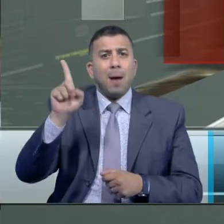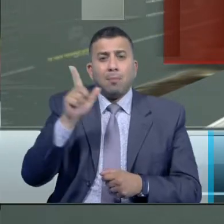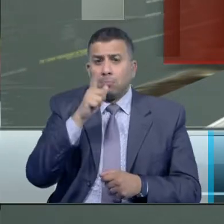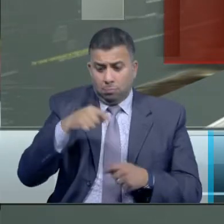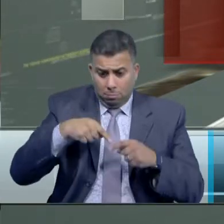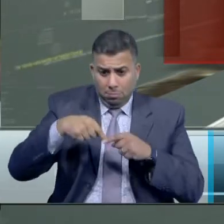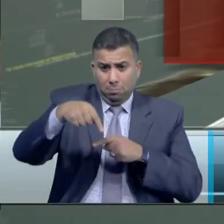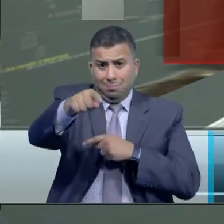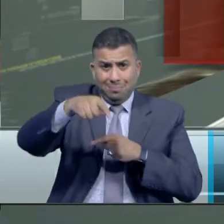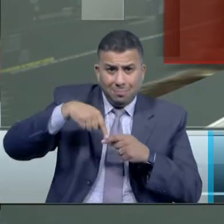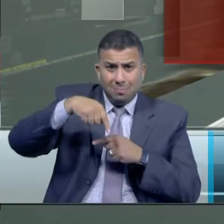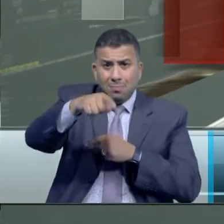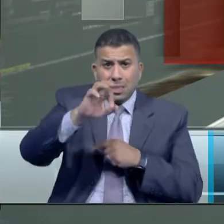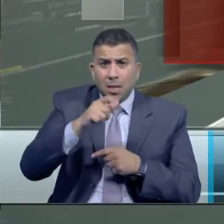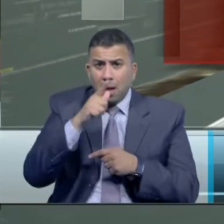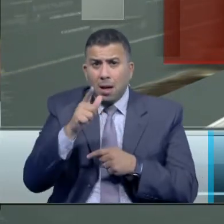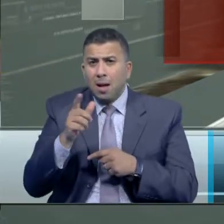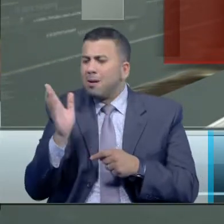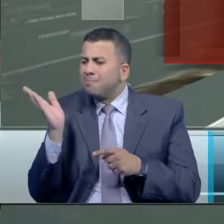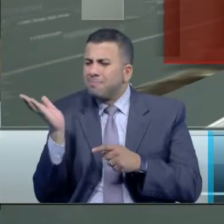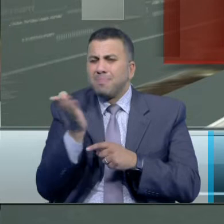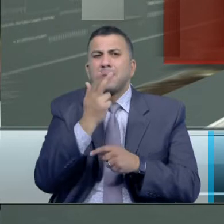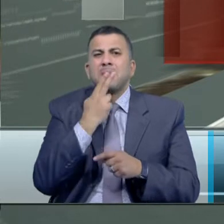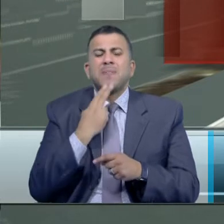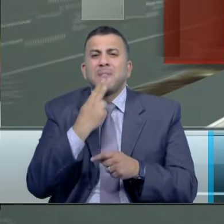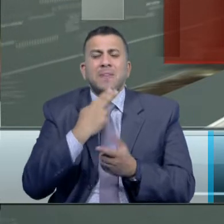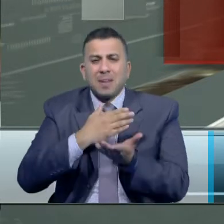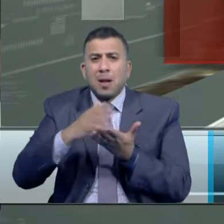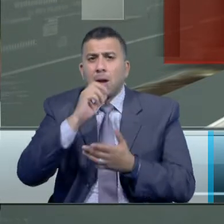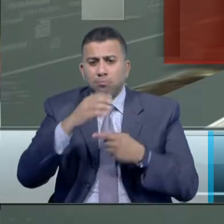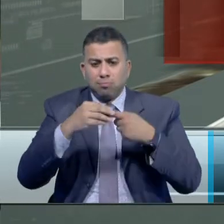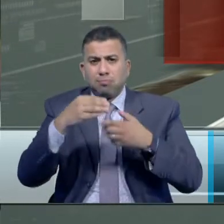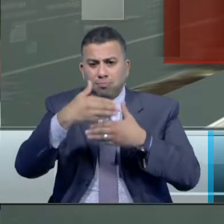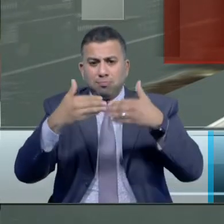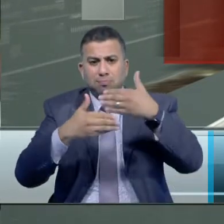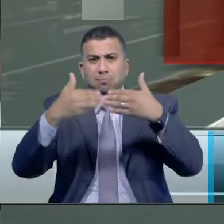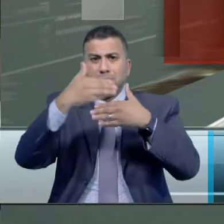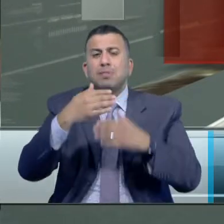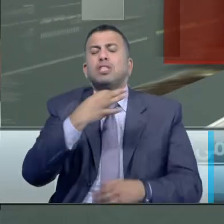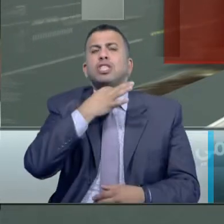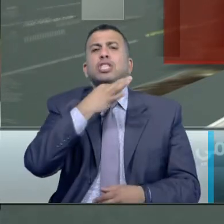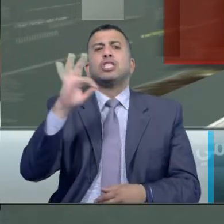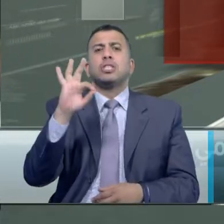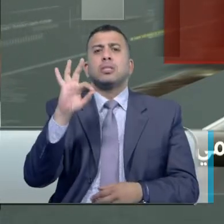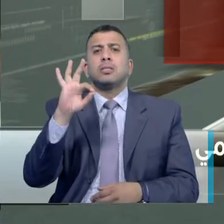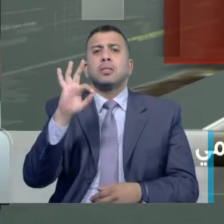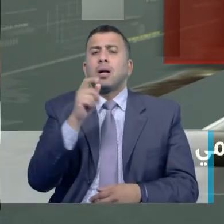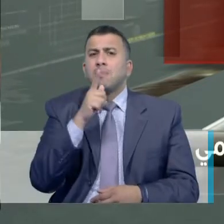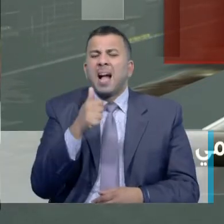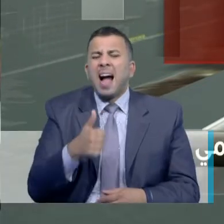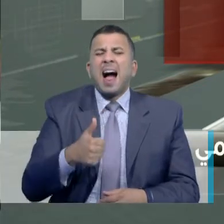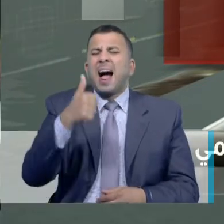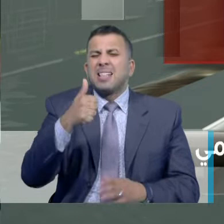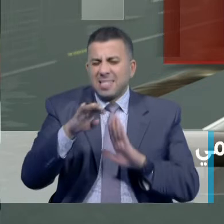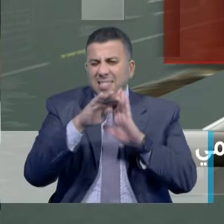الآن كل العبارات هذه ستزال، ويباشر الآن المقاول في بناء جديد على أحدث